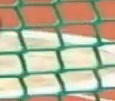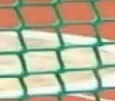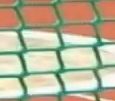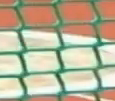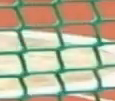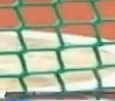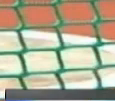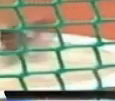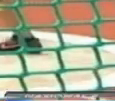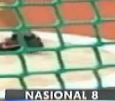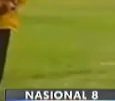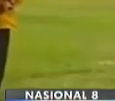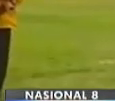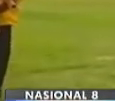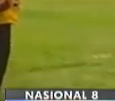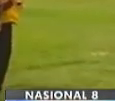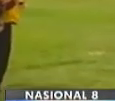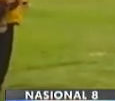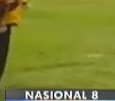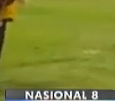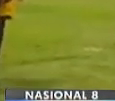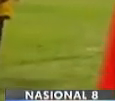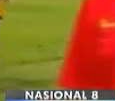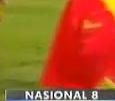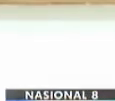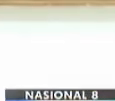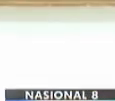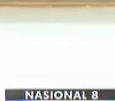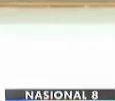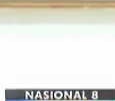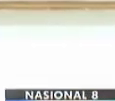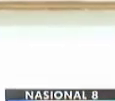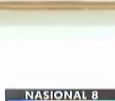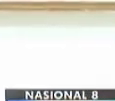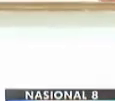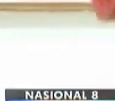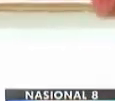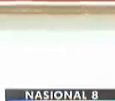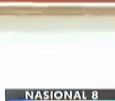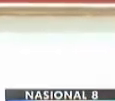Sukma beri lebih ruang untuk atlet pelapis beraksi.